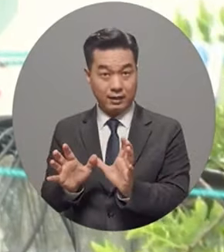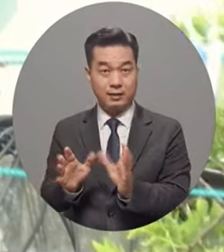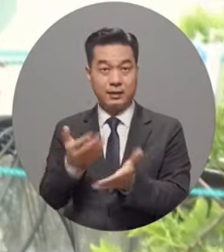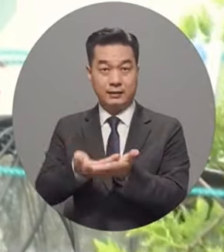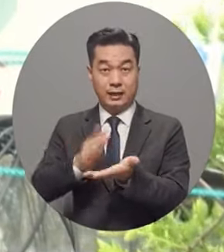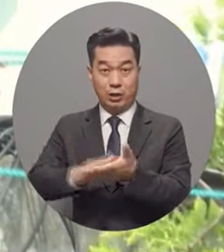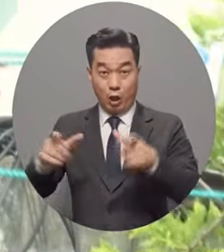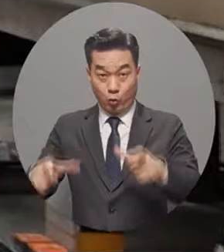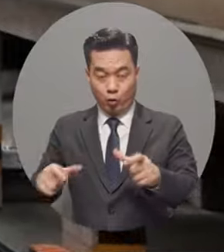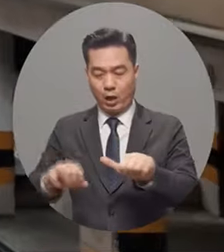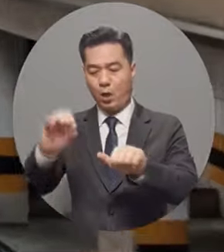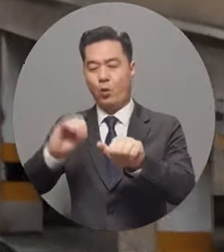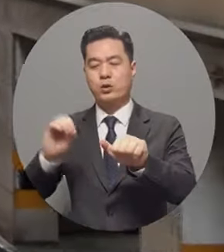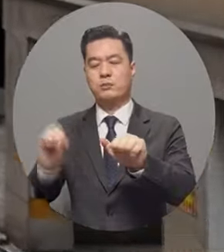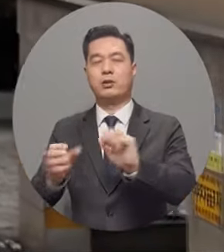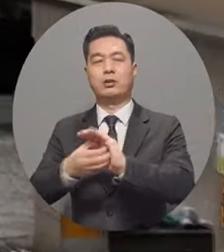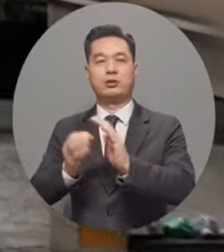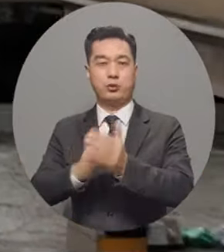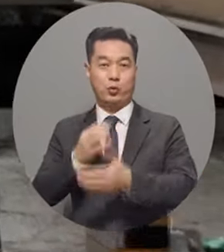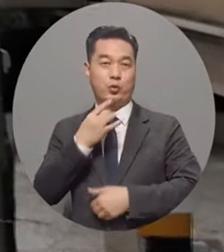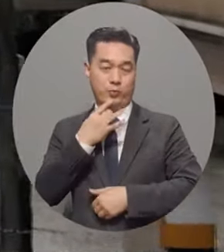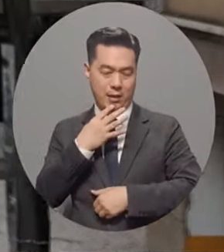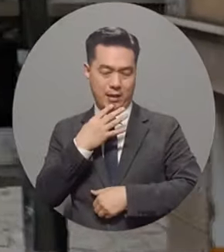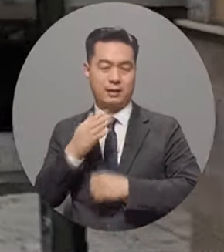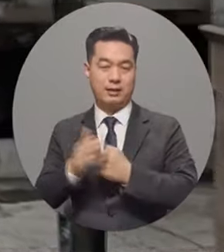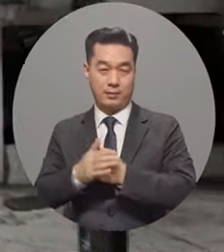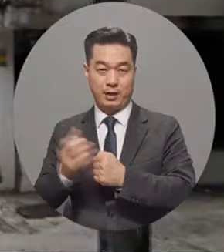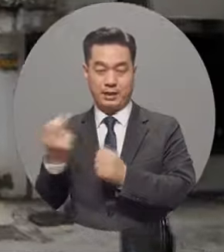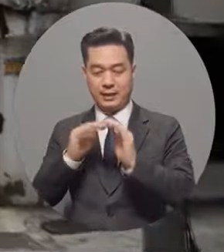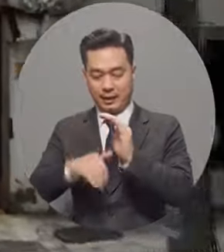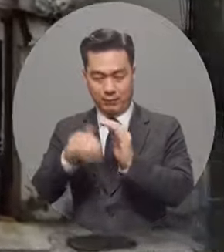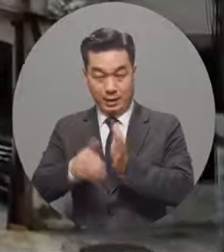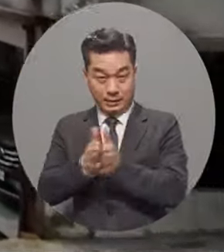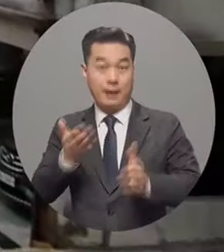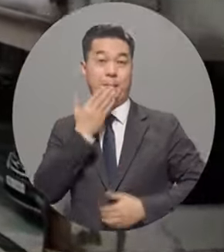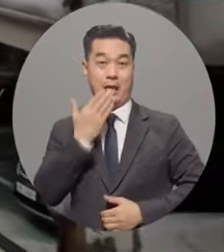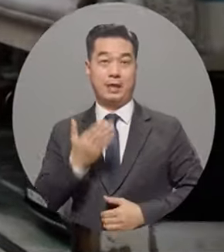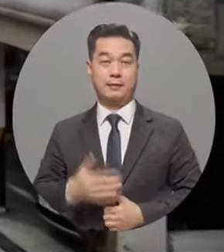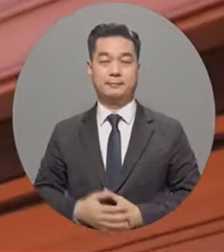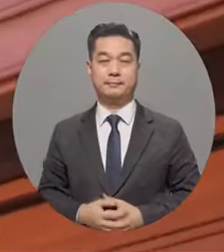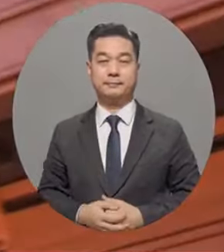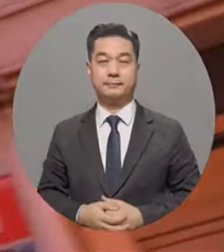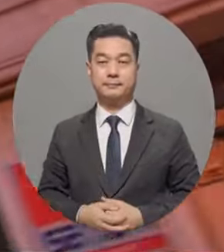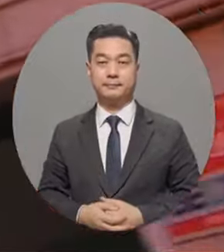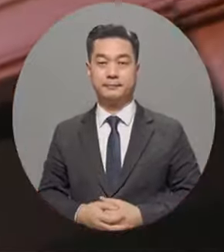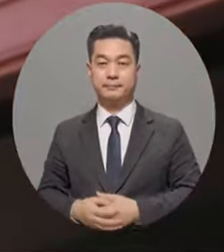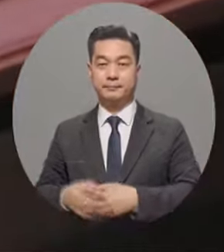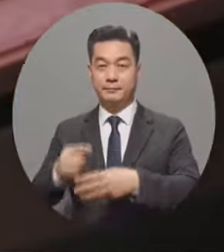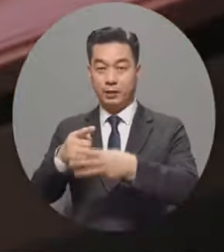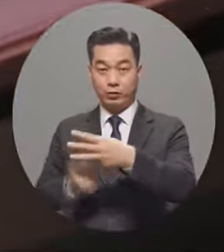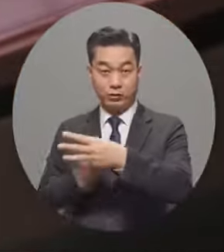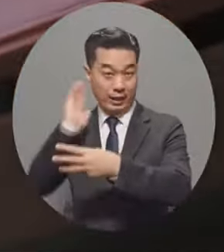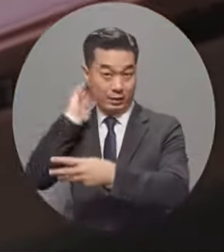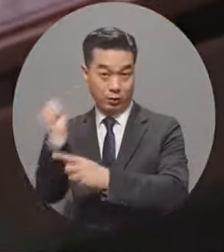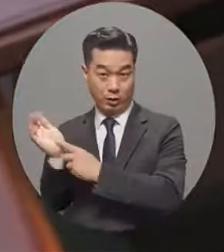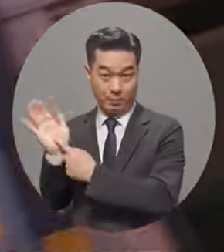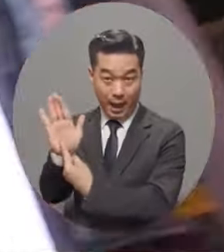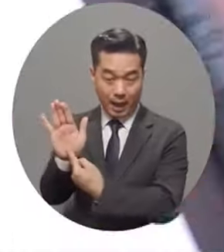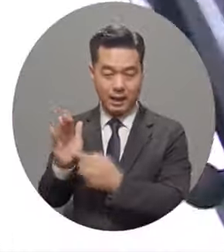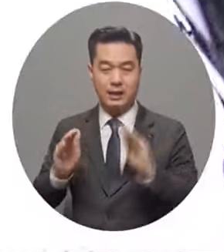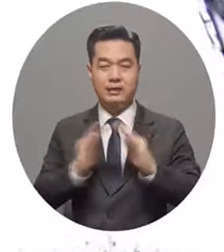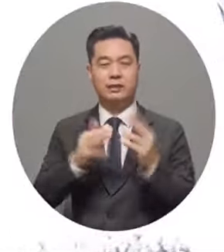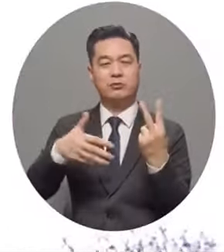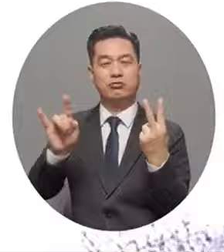곳은 50%만 돼도 재개발 절차를 시작할 수 있도록 할 계획입니다. 윤 대통령은 또 다주택자에 대한